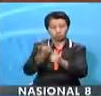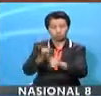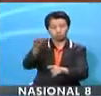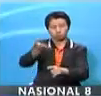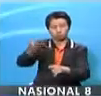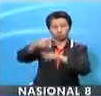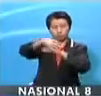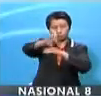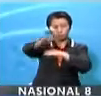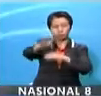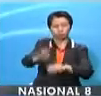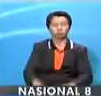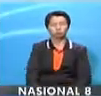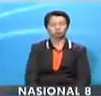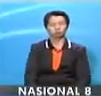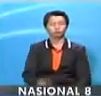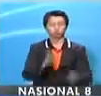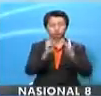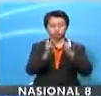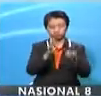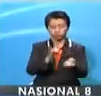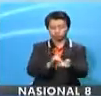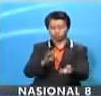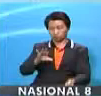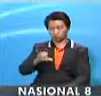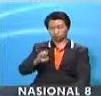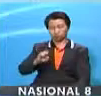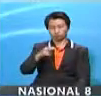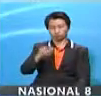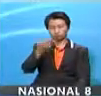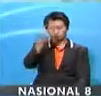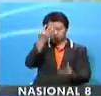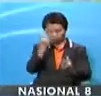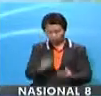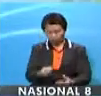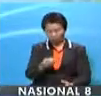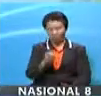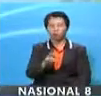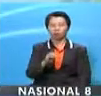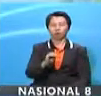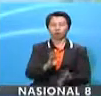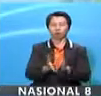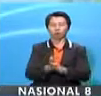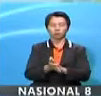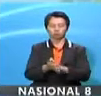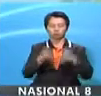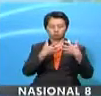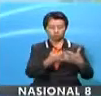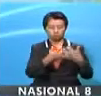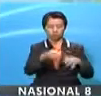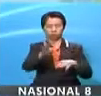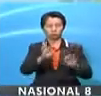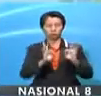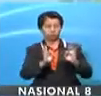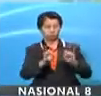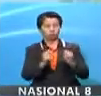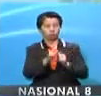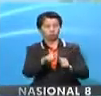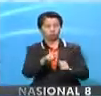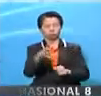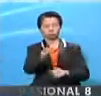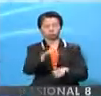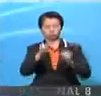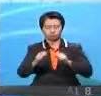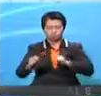commodity exports. Tambah Dr. Yeh, penurunan nilai ringgit secara tidak langsung menjadikan sektor perkilangan lebih kompetitif